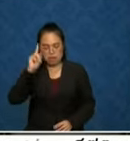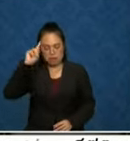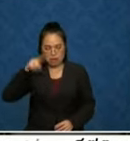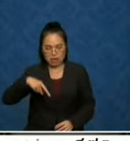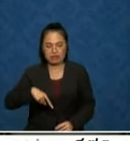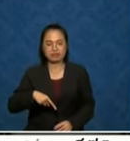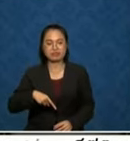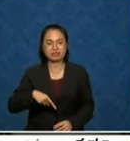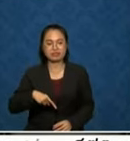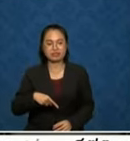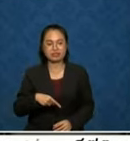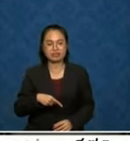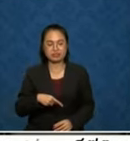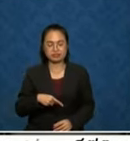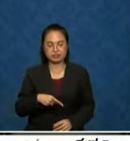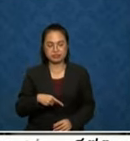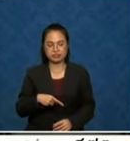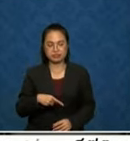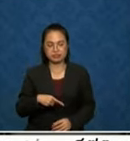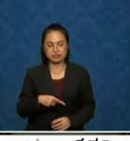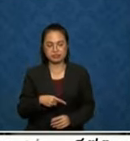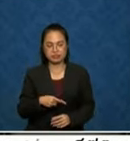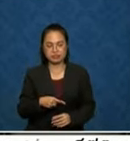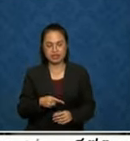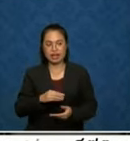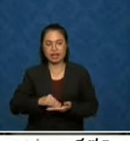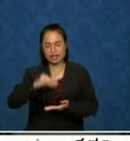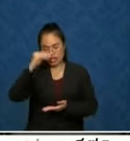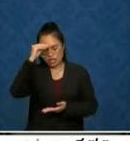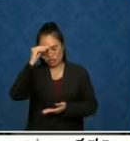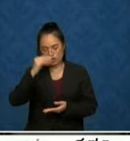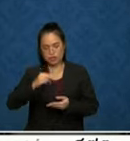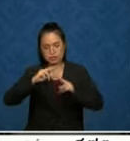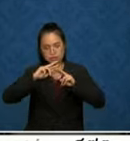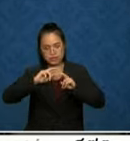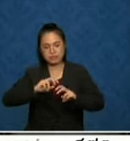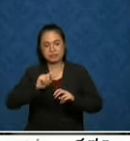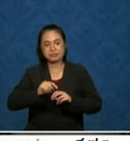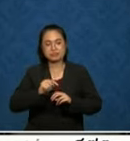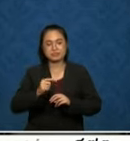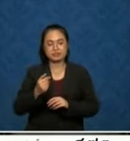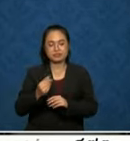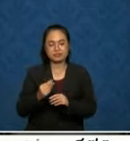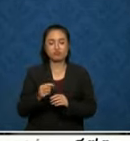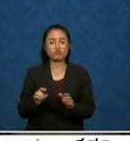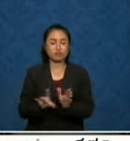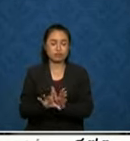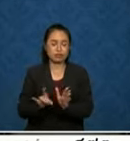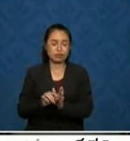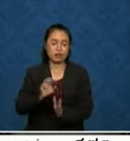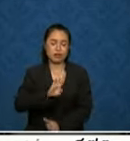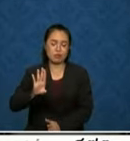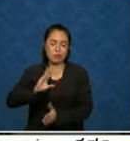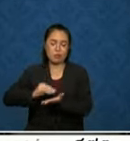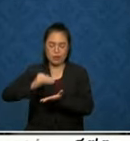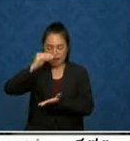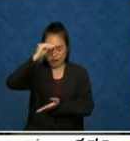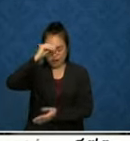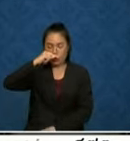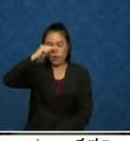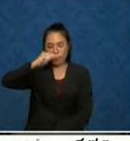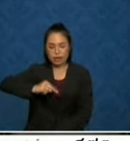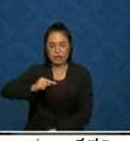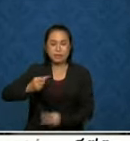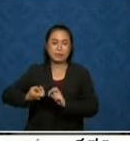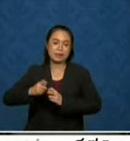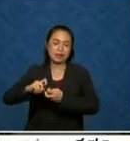และตัดสินใจด้วยตนเองอย่างรอบคอบมีวิจารณญาณและมีหลักฐานมารองรับทำให้ระบบการศึกษาของพวกเรามีปัญหาม